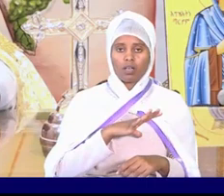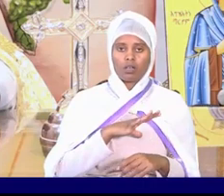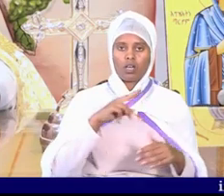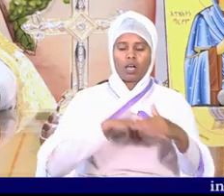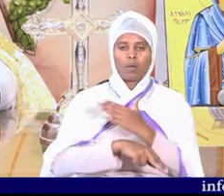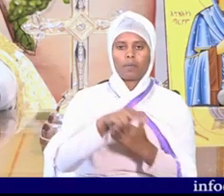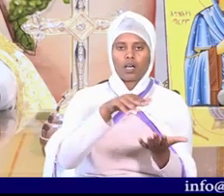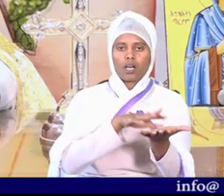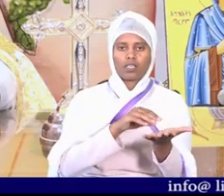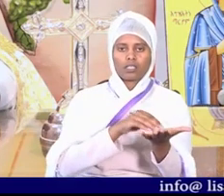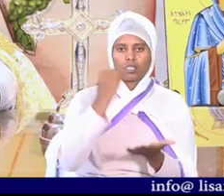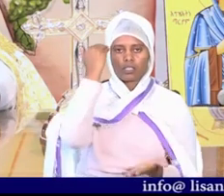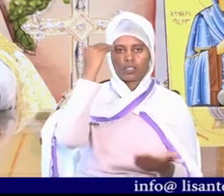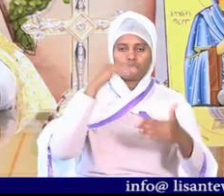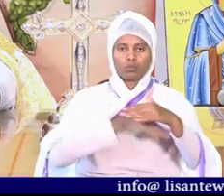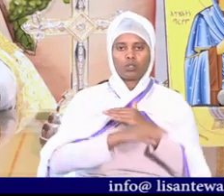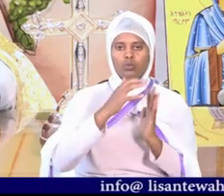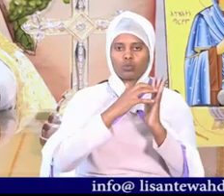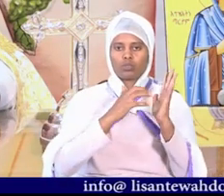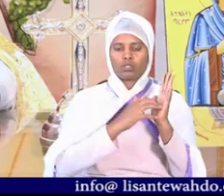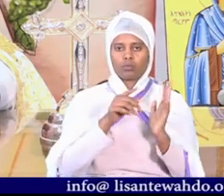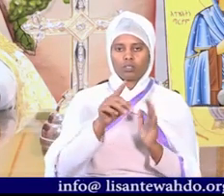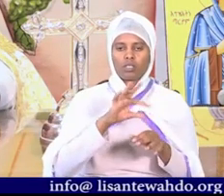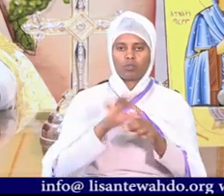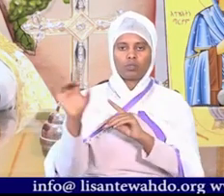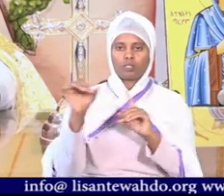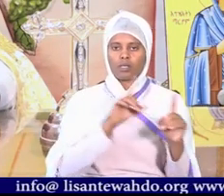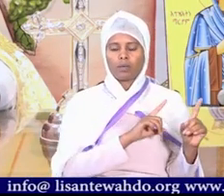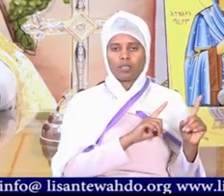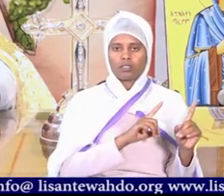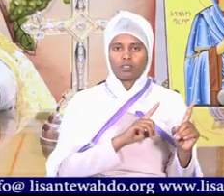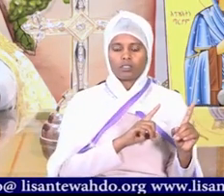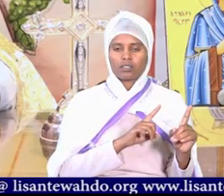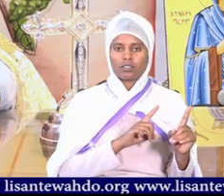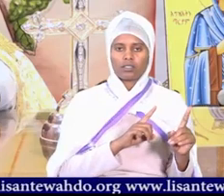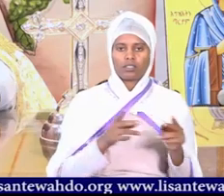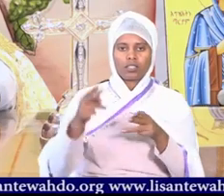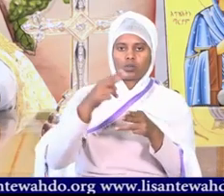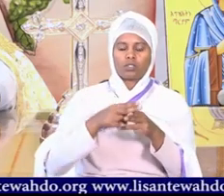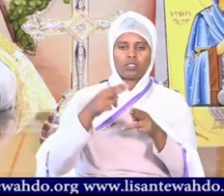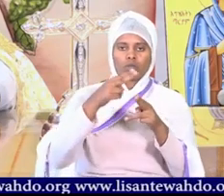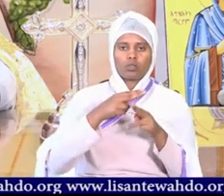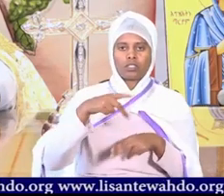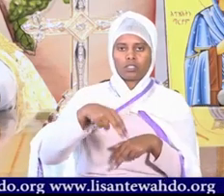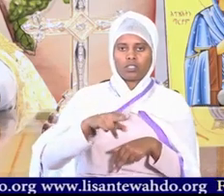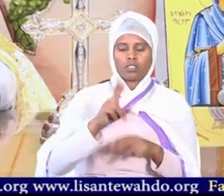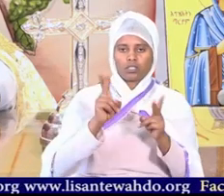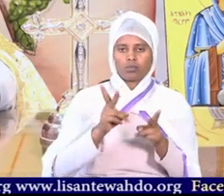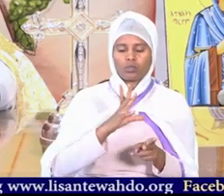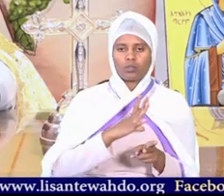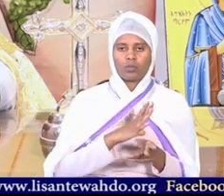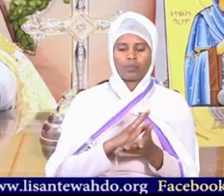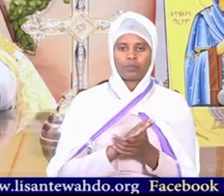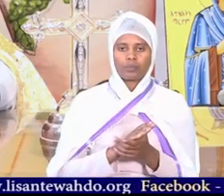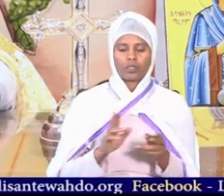ሕማም ኣብ ሃገርና እውን ብምእታው ቁፅሪ በዚ ሕማም ዝተለኽፉ ዜጋታትና እናወሰኸ ይኸይድ